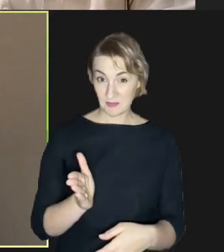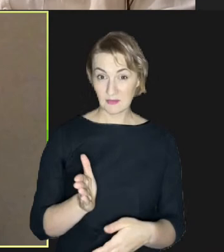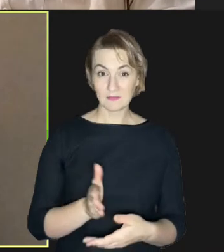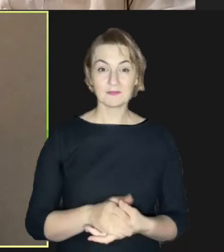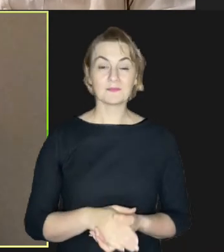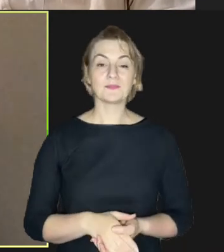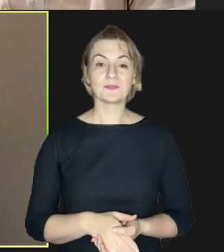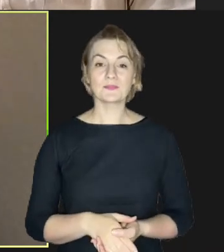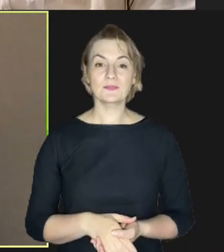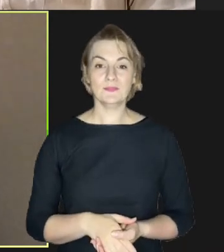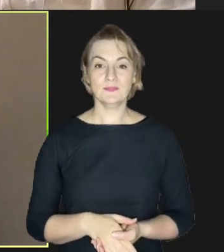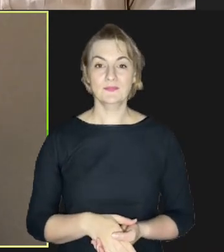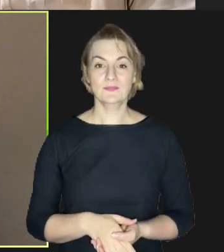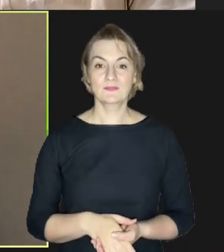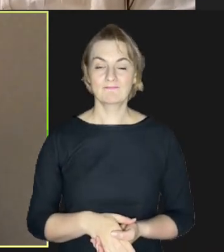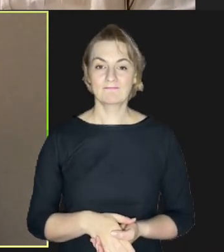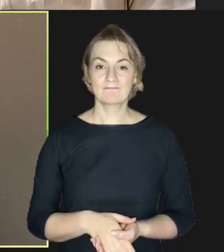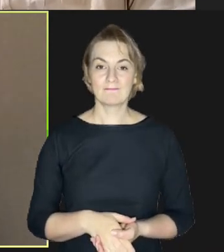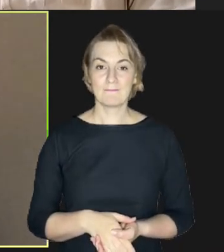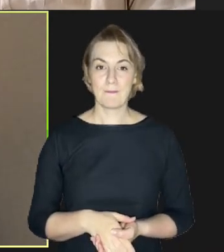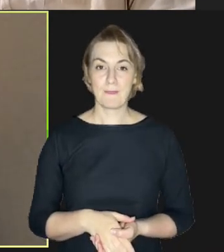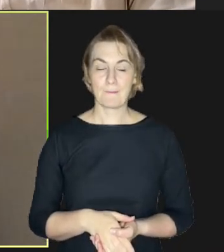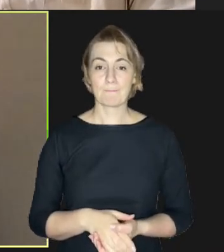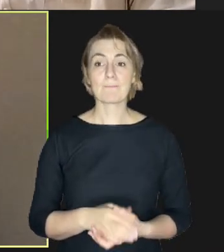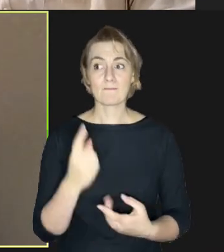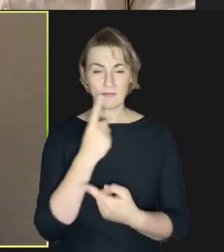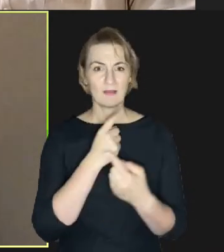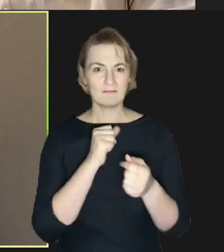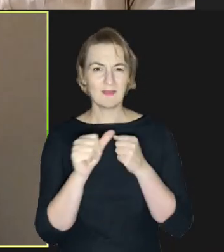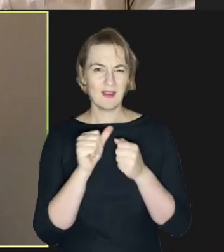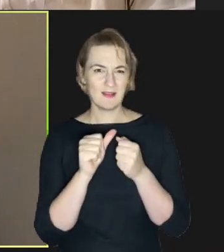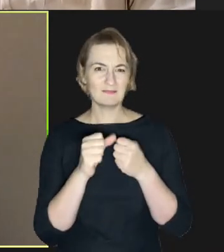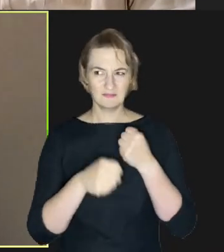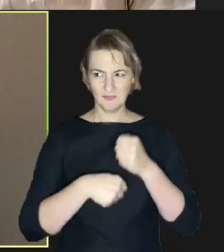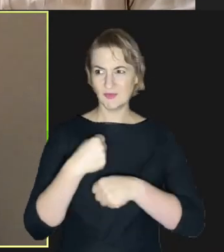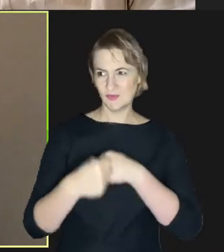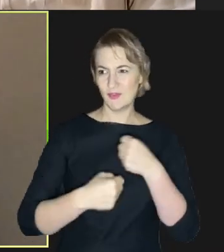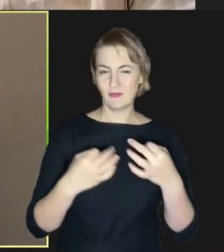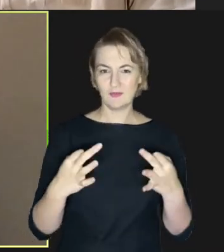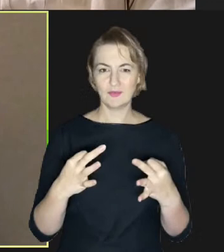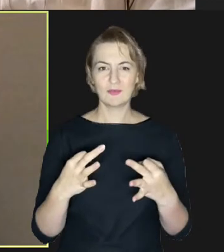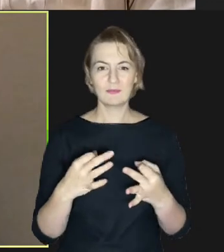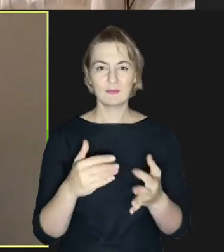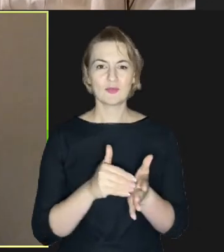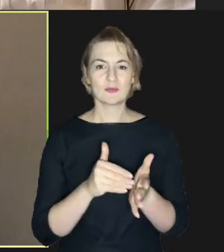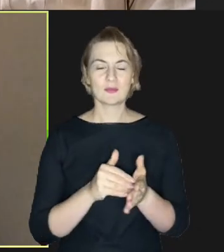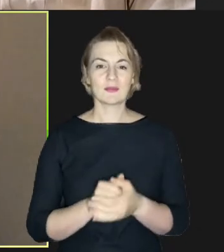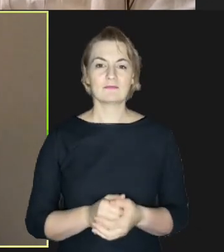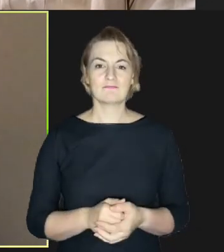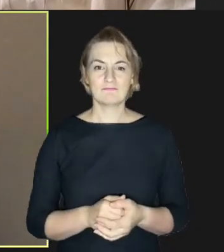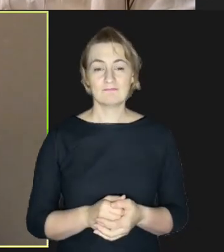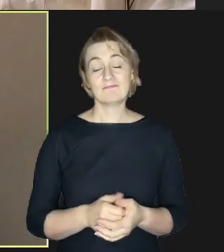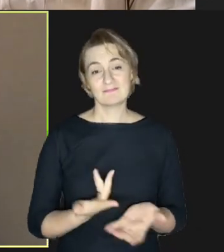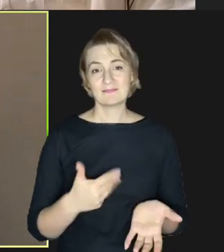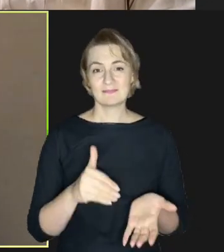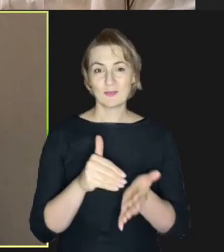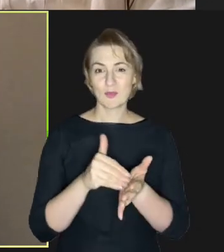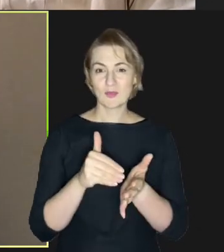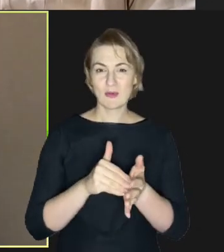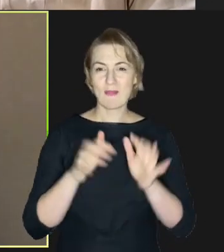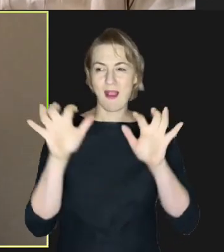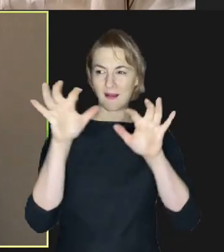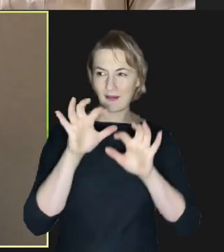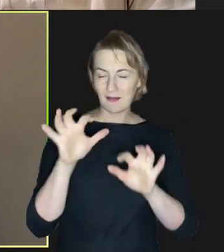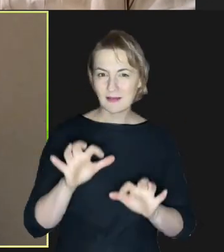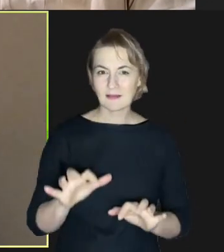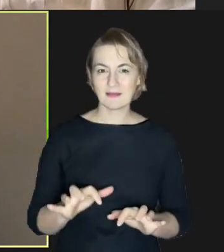myślę, że no to właśnie się dzieje, co jest potrzebne. No, potrzebny jest kryzys. Prawda?